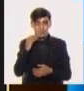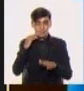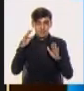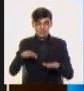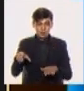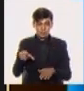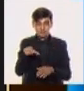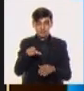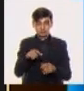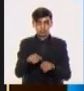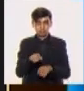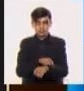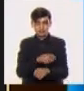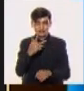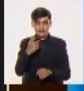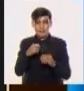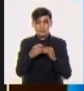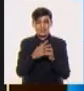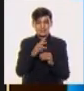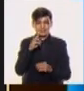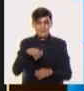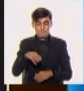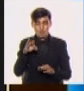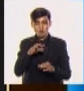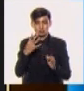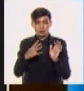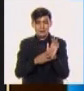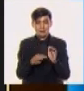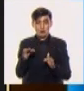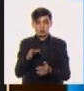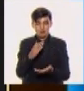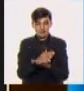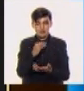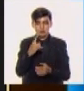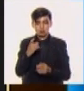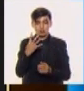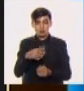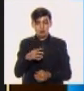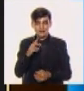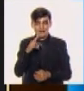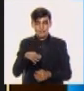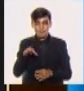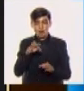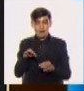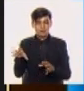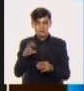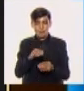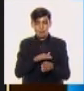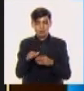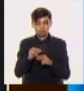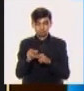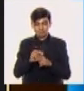өтетін жалпы ұзындығы 315 шақырым болатын 49 өзен тіркелді. Оның 140 шақырым жағалауы қайта жөнделіп, арнасы